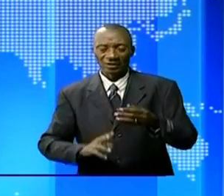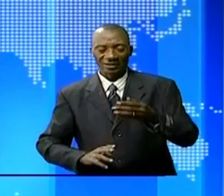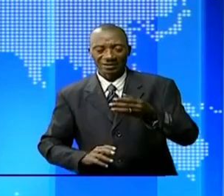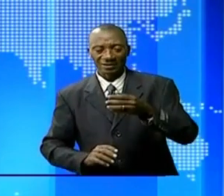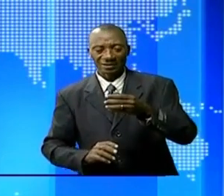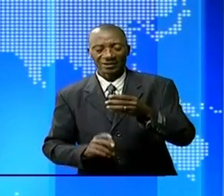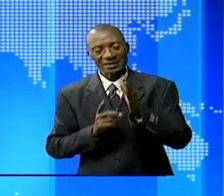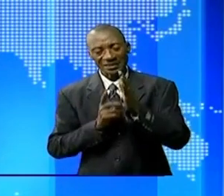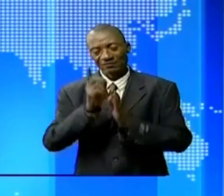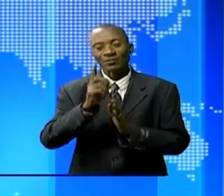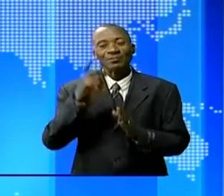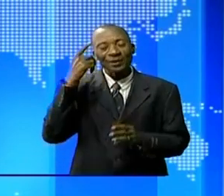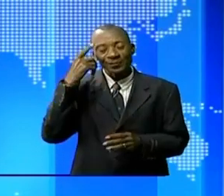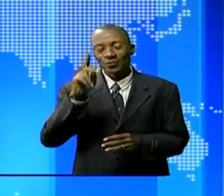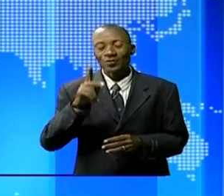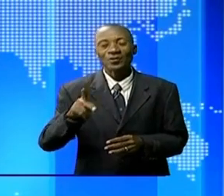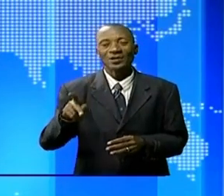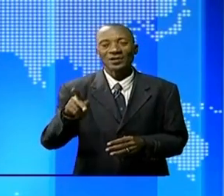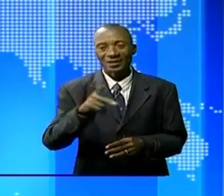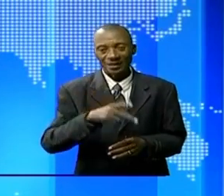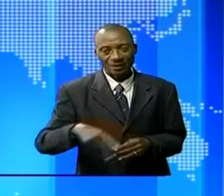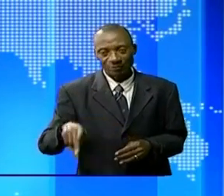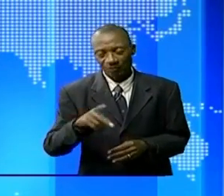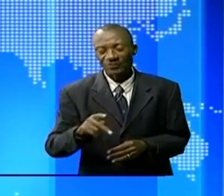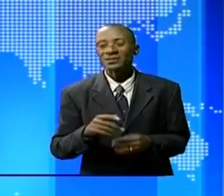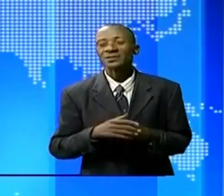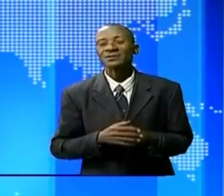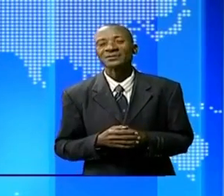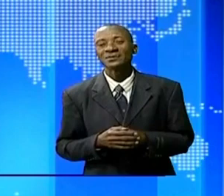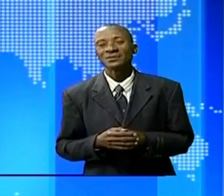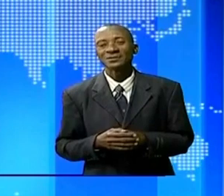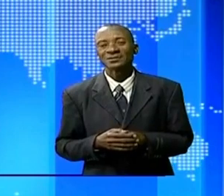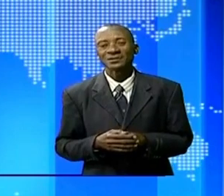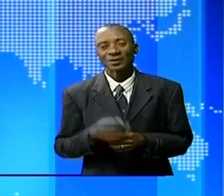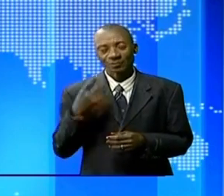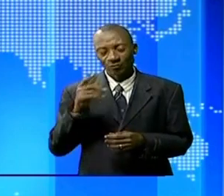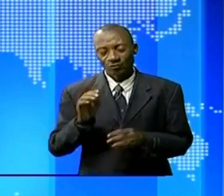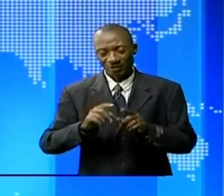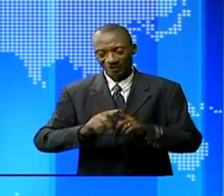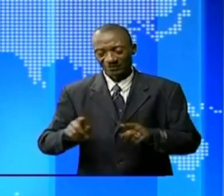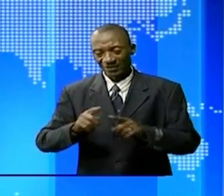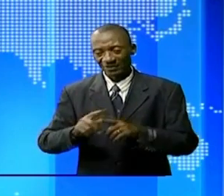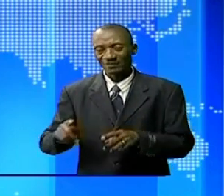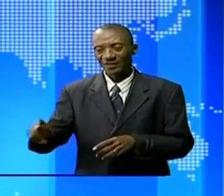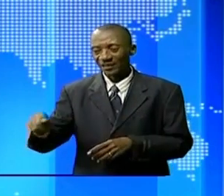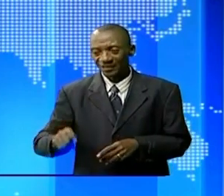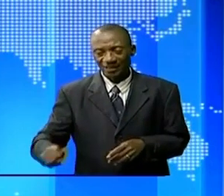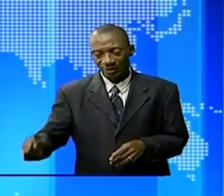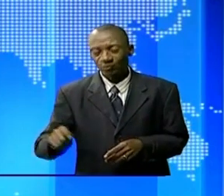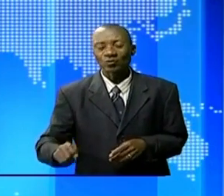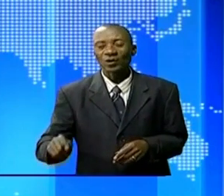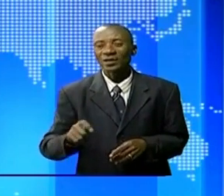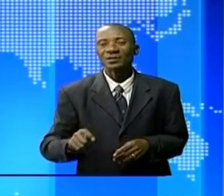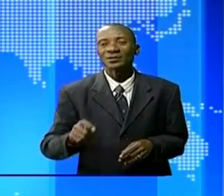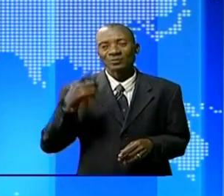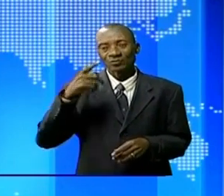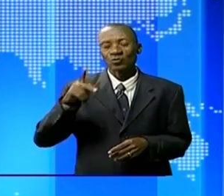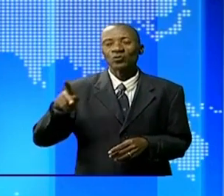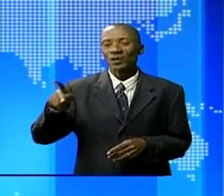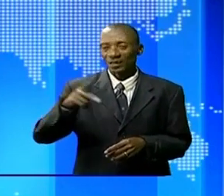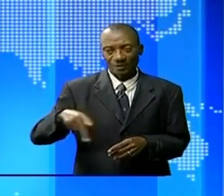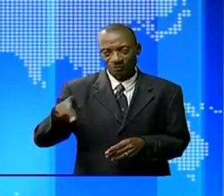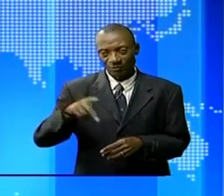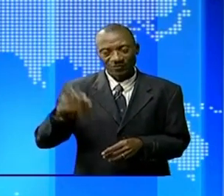gérer la structure dans les différents territoires de cette province étaient également présentées au cours de cette cérémonie